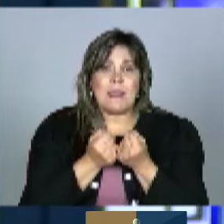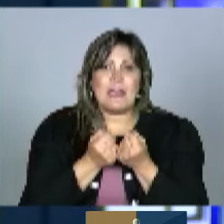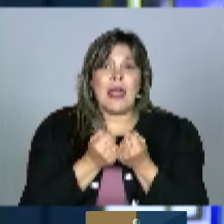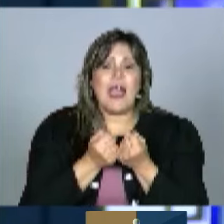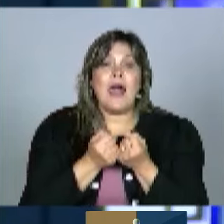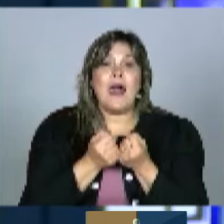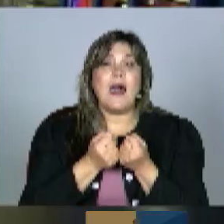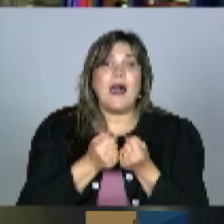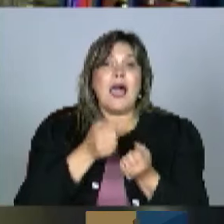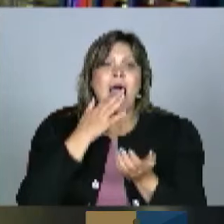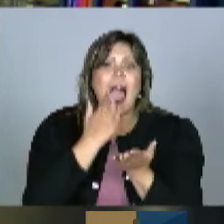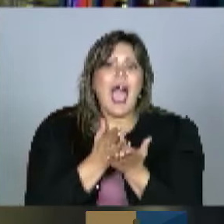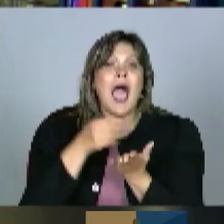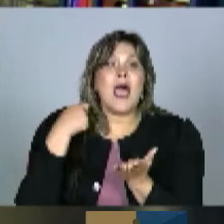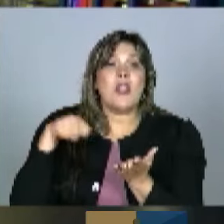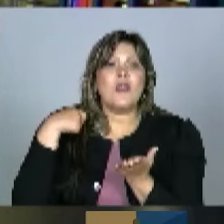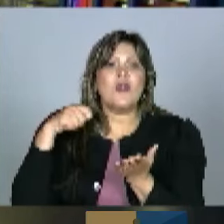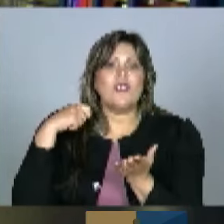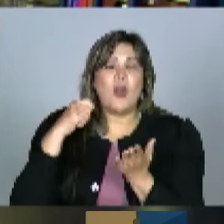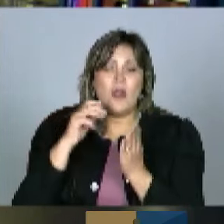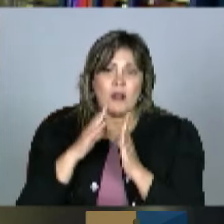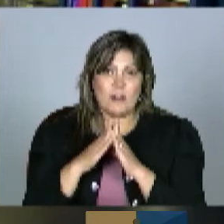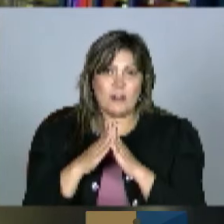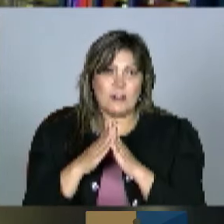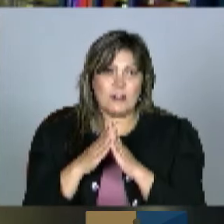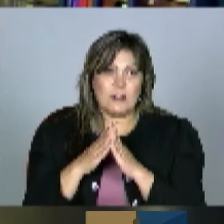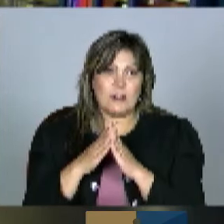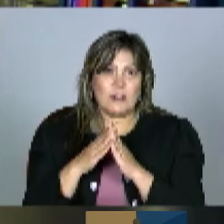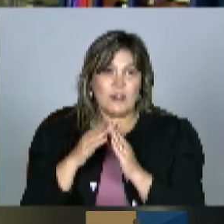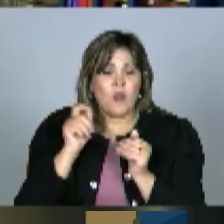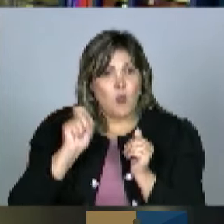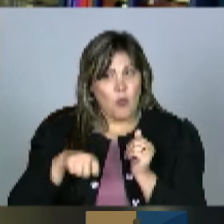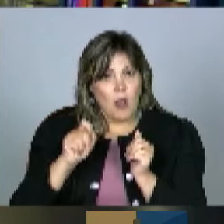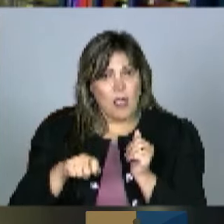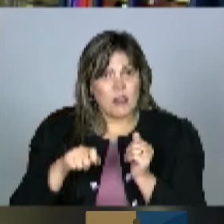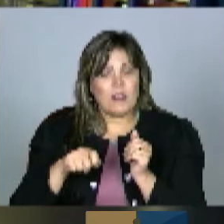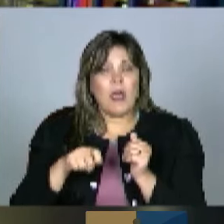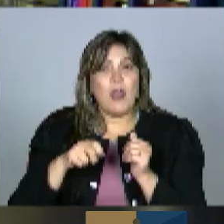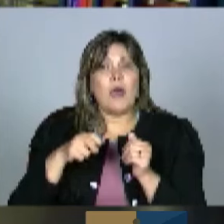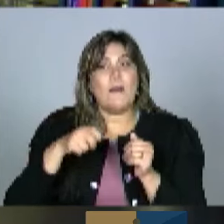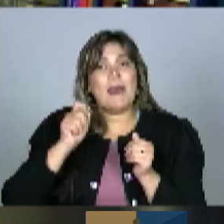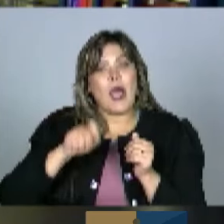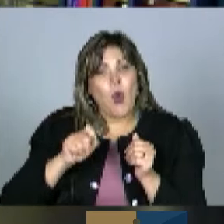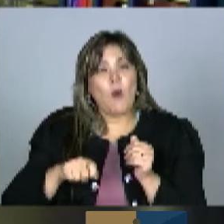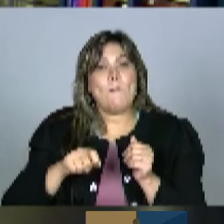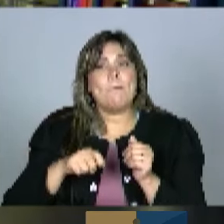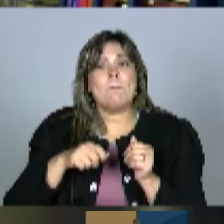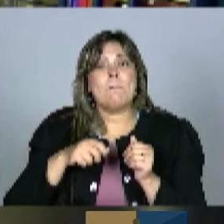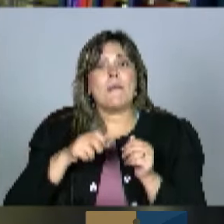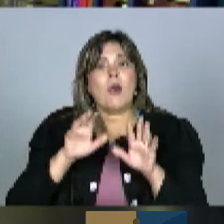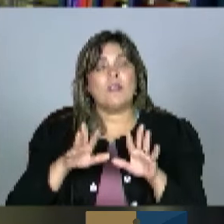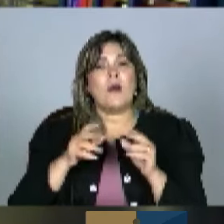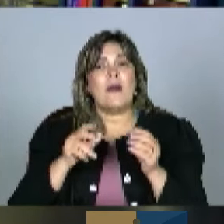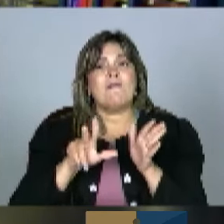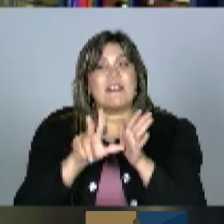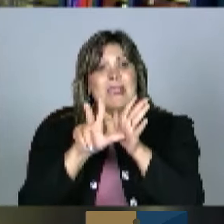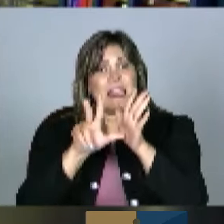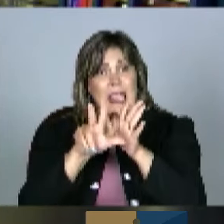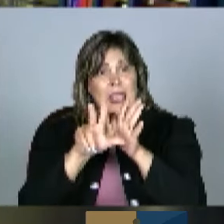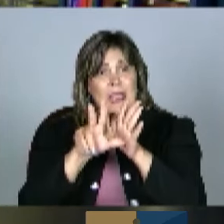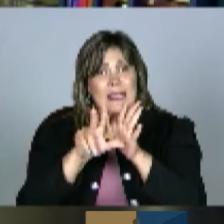الشائع و بتصرف التصرفات القانونيه والقاضي طلع حكم قضائي بالتسليم المحل ليه انا دلوقتي في التسليم